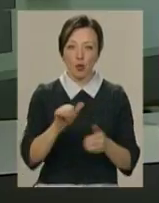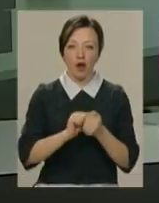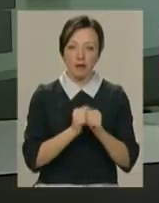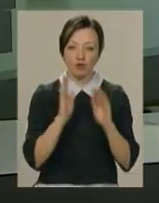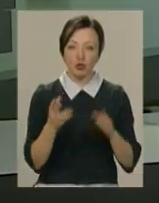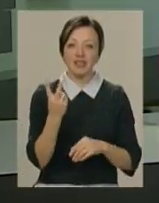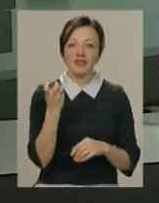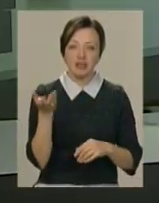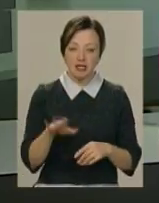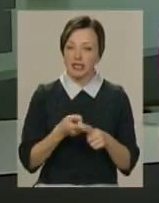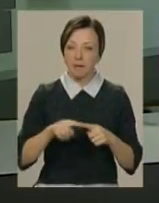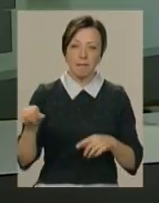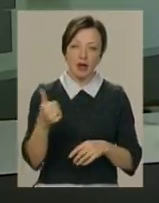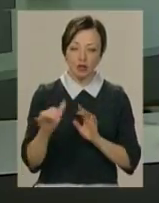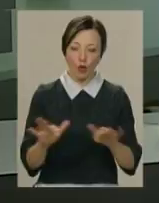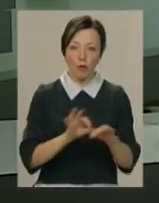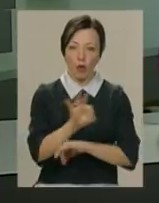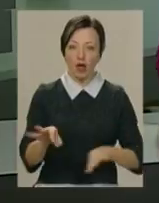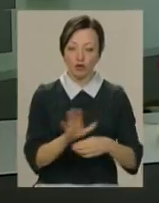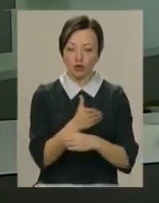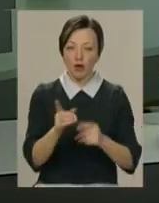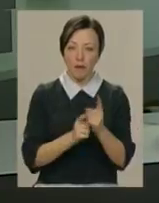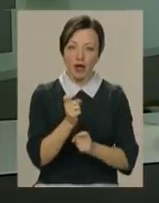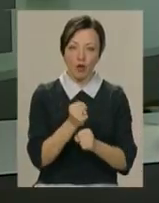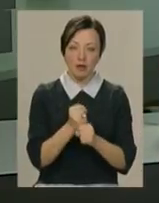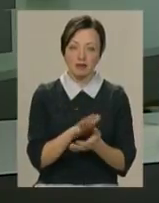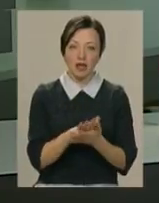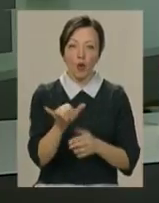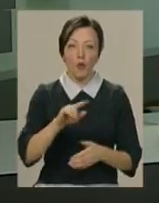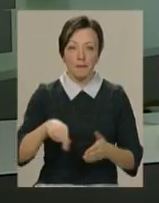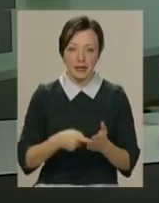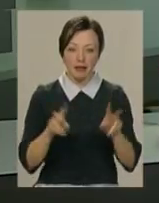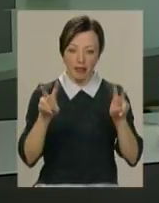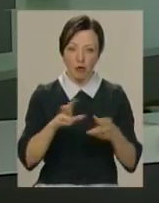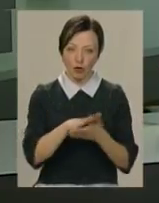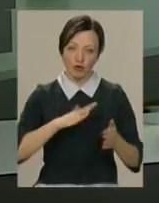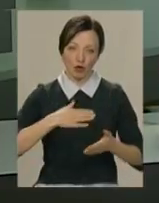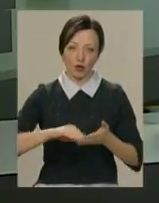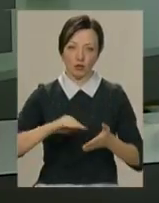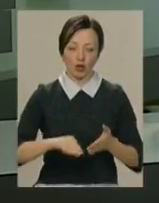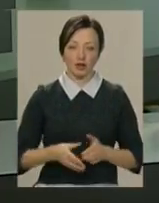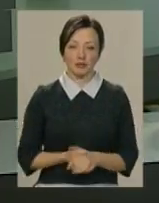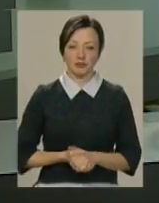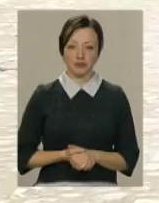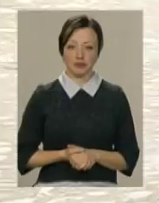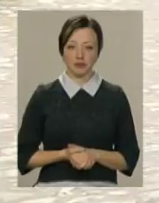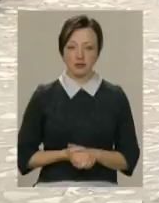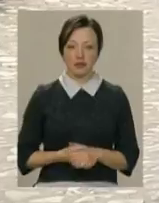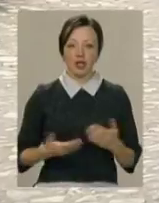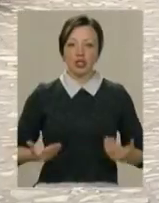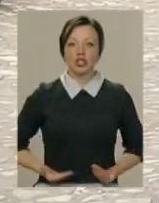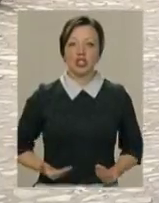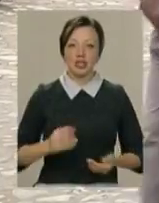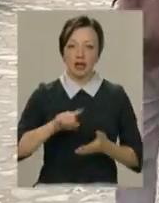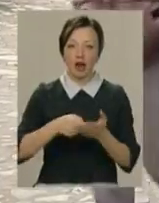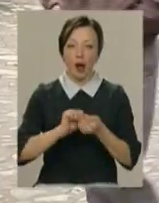Кам'янці буде 200. І це перший крок проєкту сортування і переробки сміття у місті. Тему продовжує Світлана Поробок. Житель Кам'янця